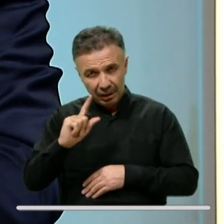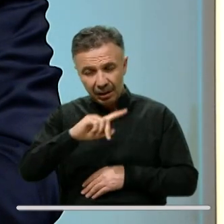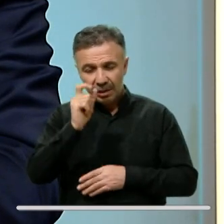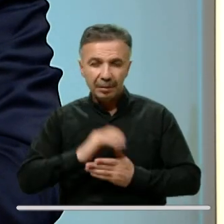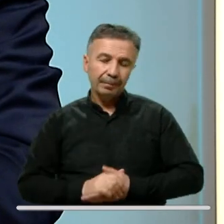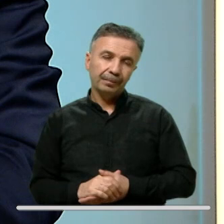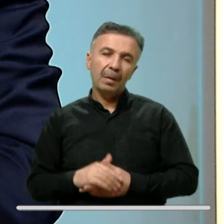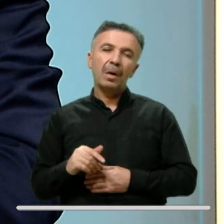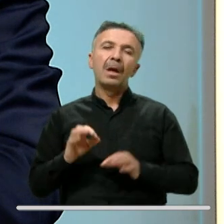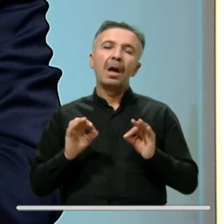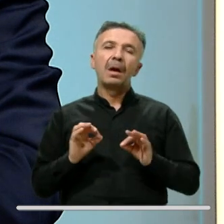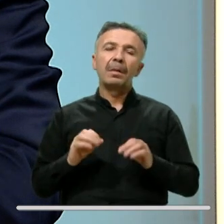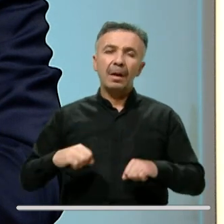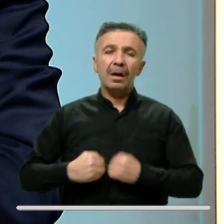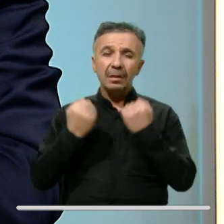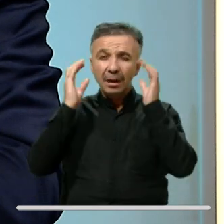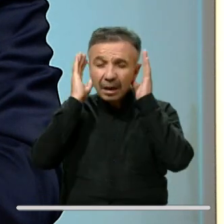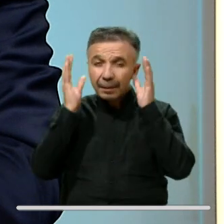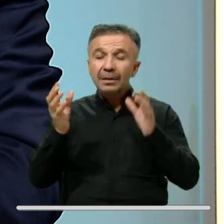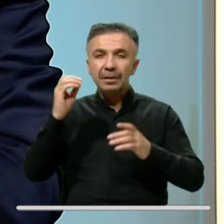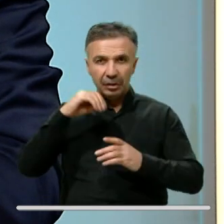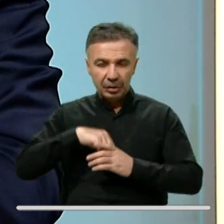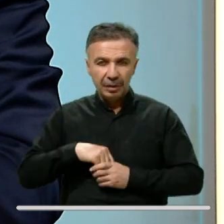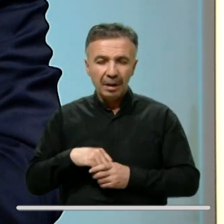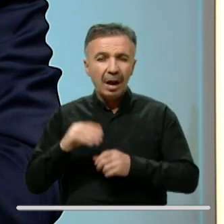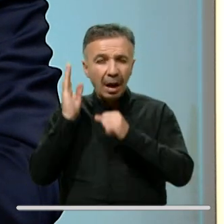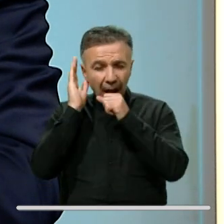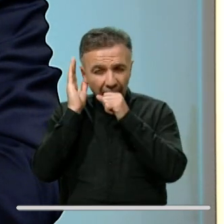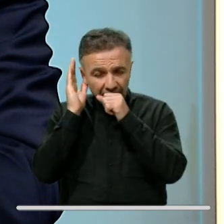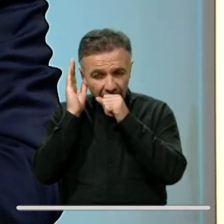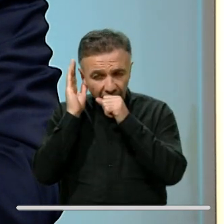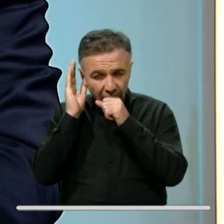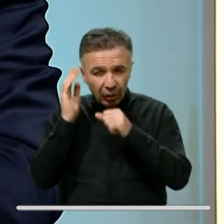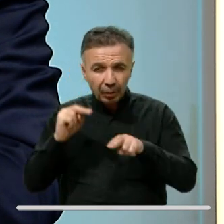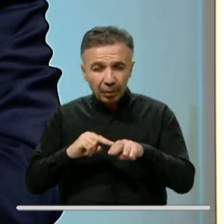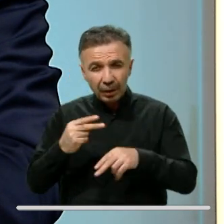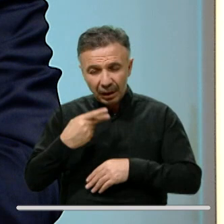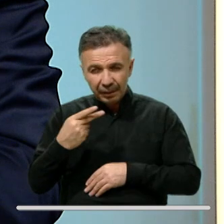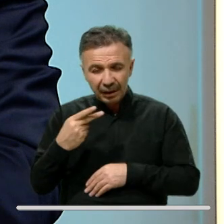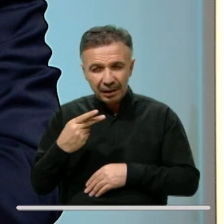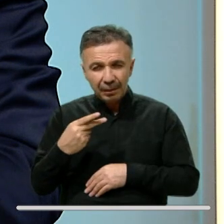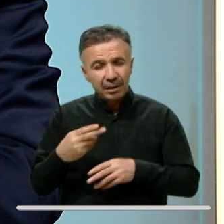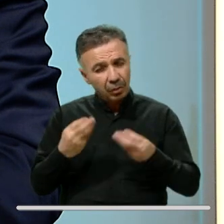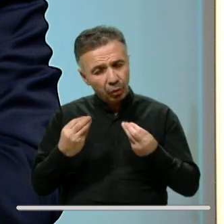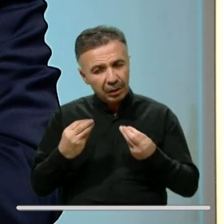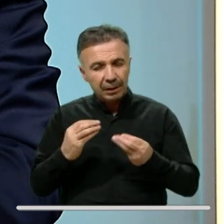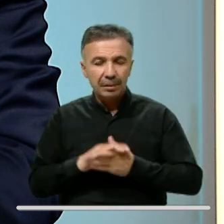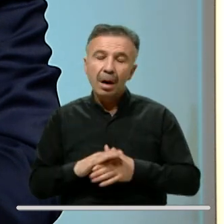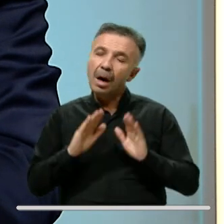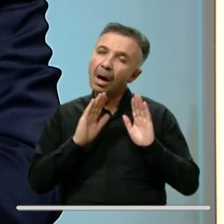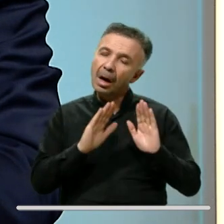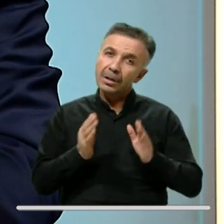Burada her bir kaza namazı için ezan okuyup kâmet getirmesi daha iyidir.